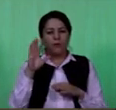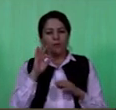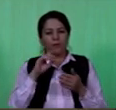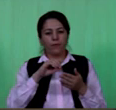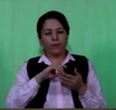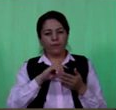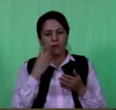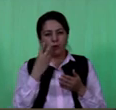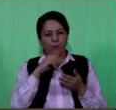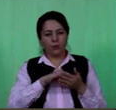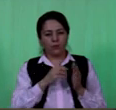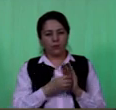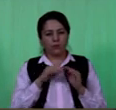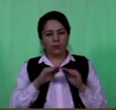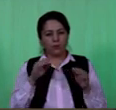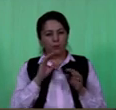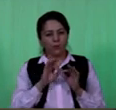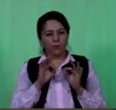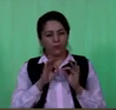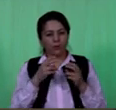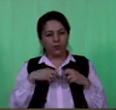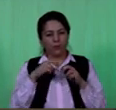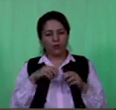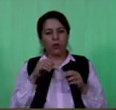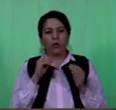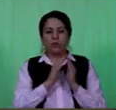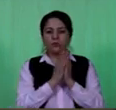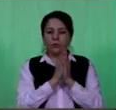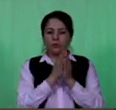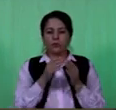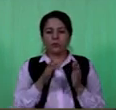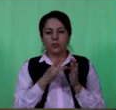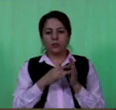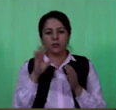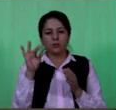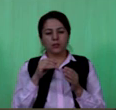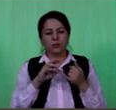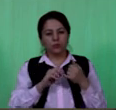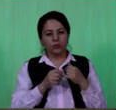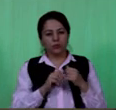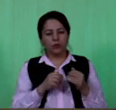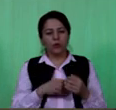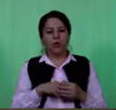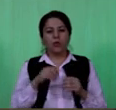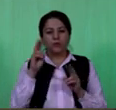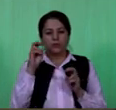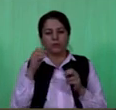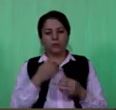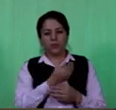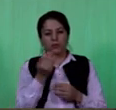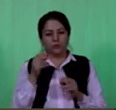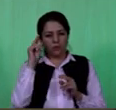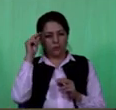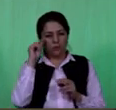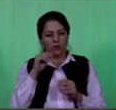классе ребята проверьте учебник рабочую тетрадь и пенал тема нашего урока